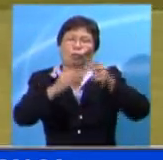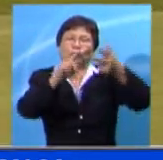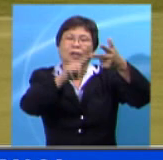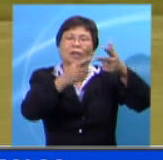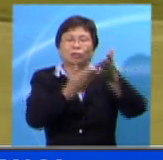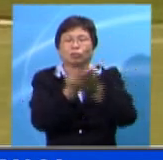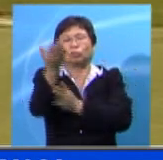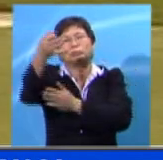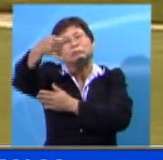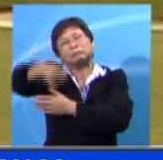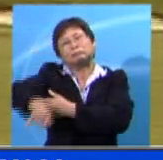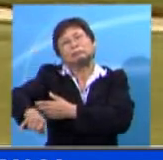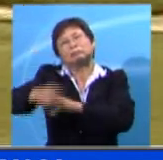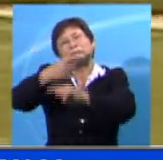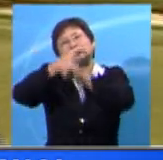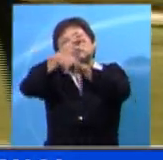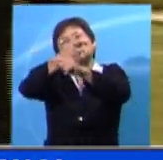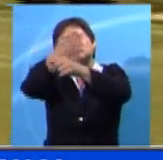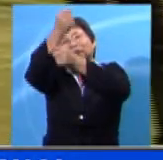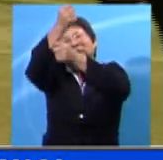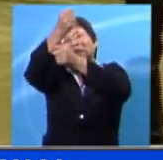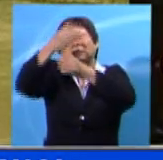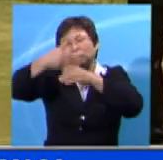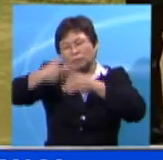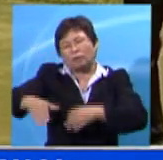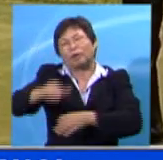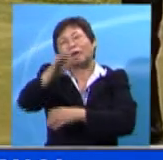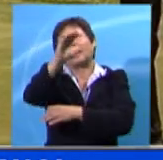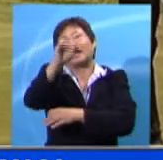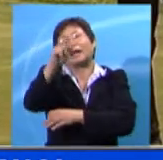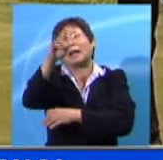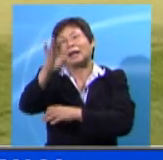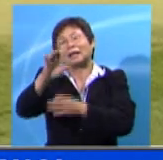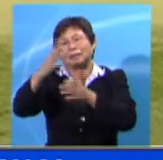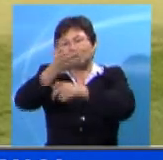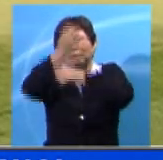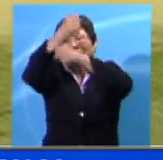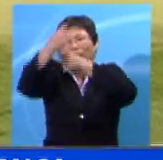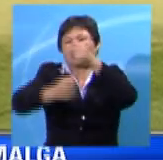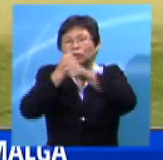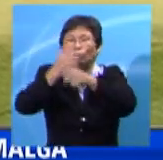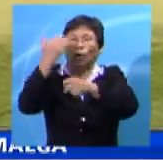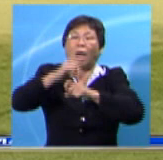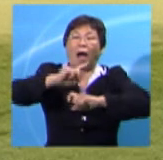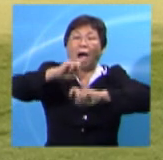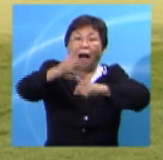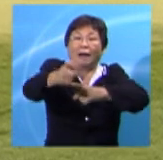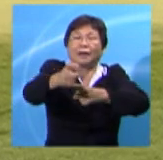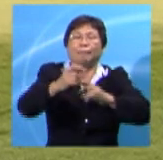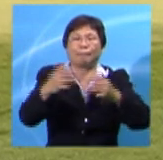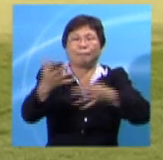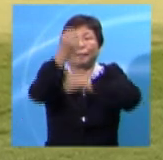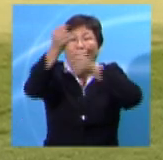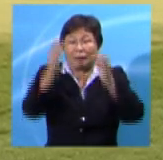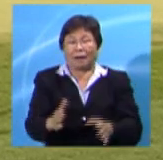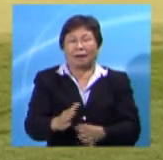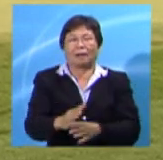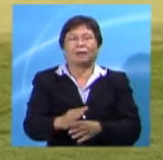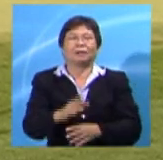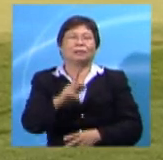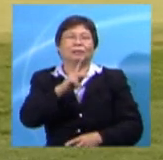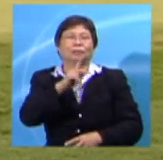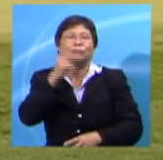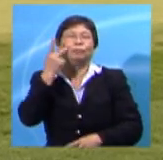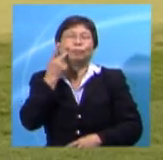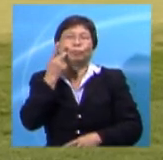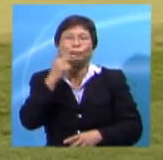sekaligus gagal mempertahankan kejuaraan selepas kitan muncul juara tahun lalu hadiah kepada pemenang disampaikan oleh tuanku ampuan